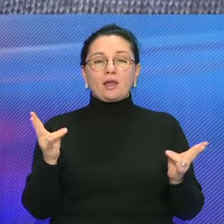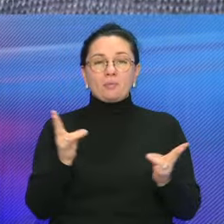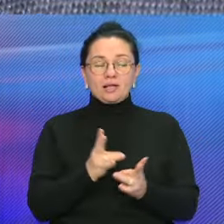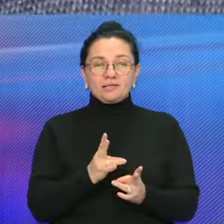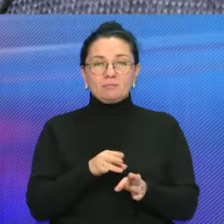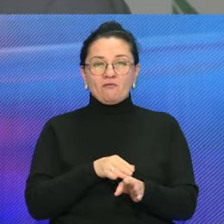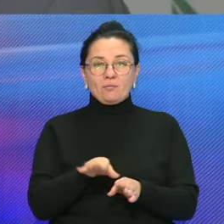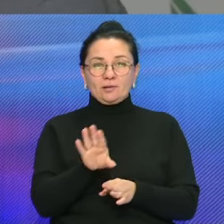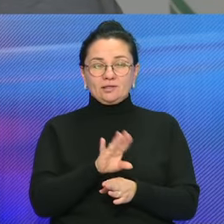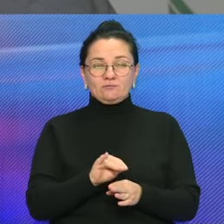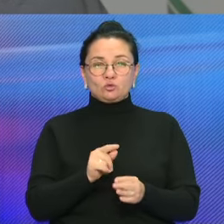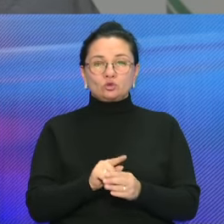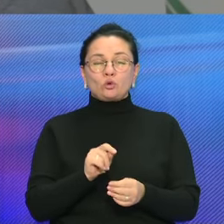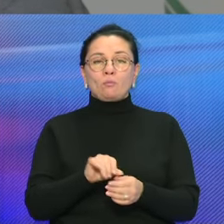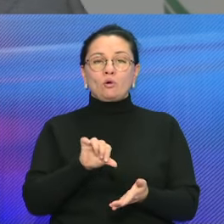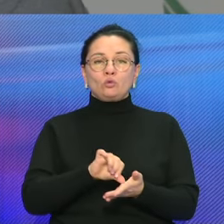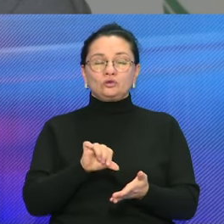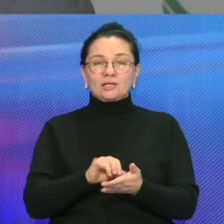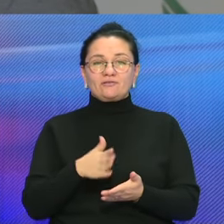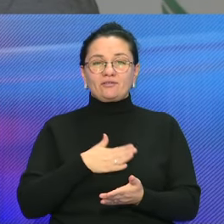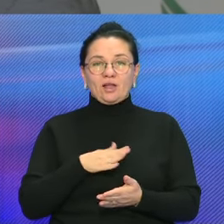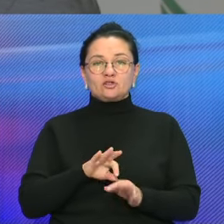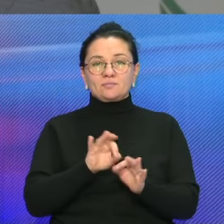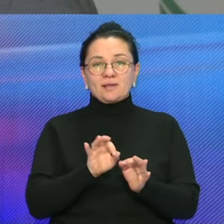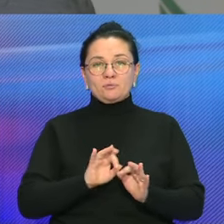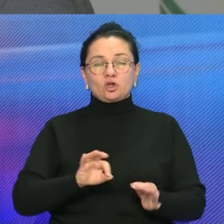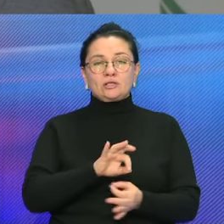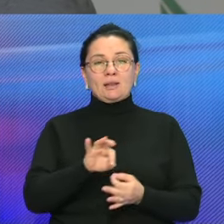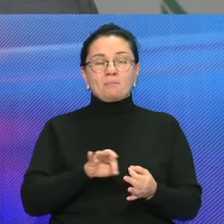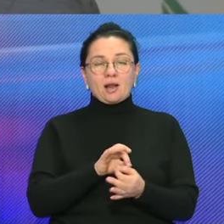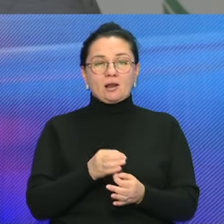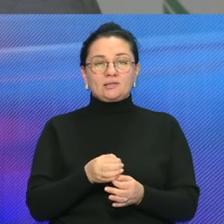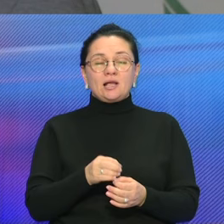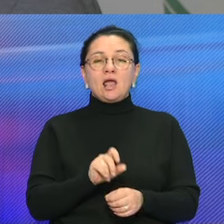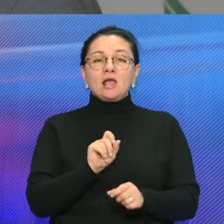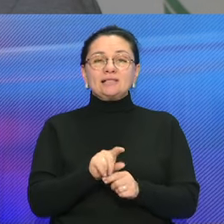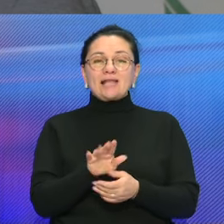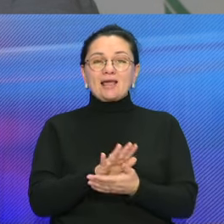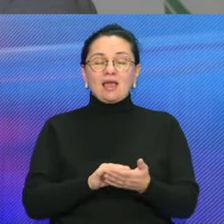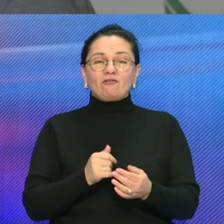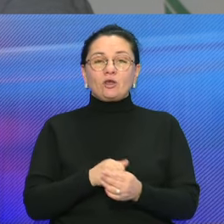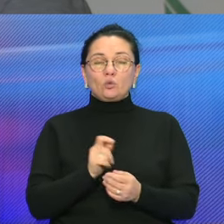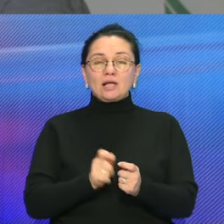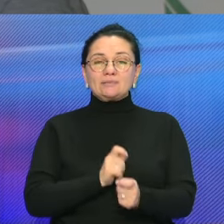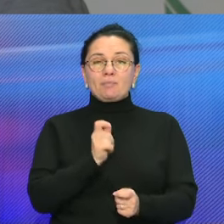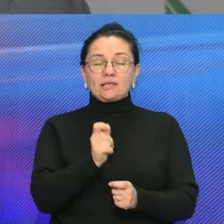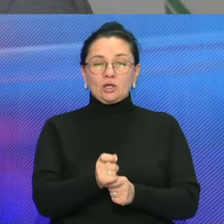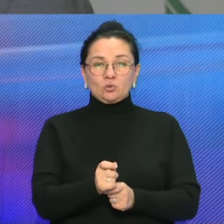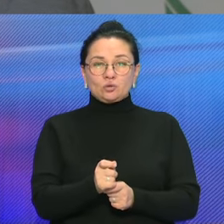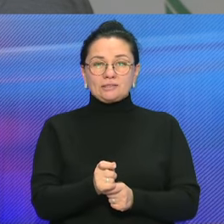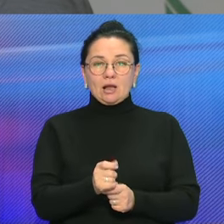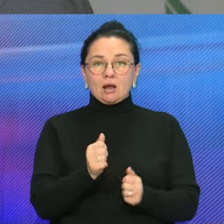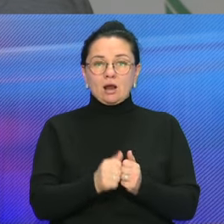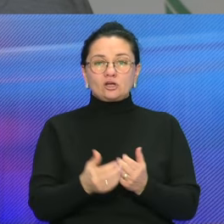чтобы поучаствовать в нашем замечательном проекте. Конечно, заявки регулярно у нас подаются, и